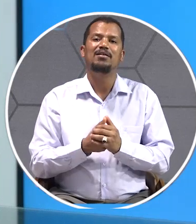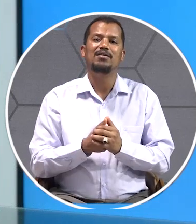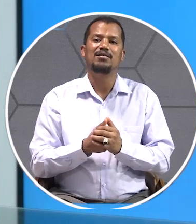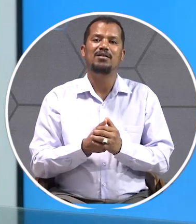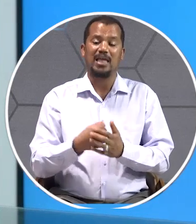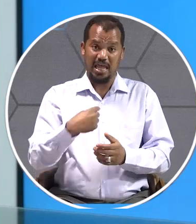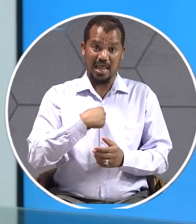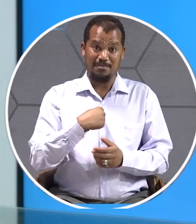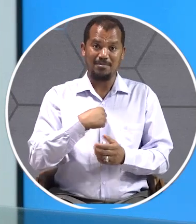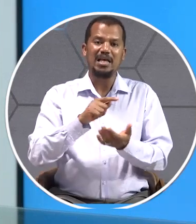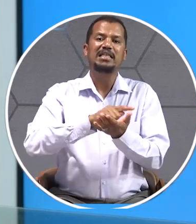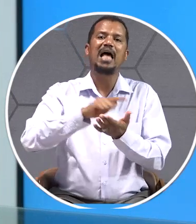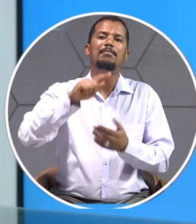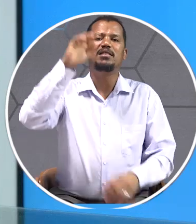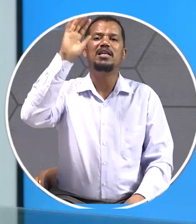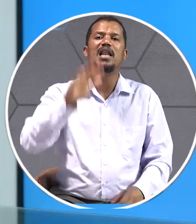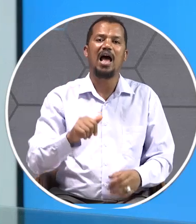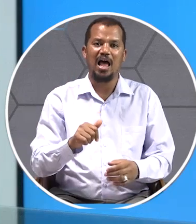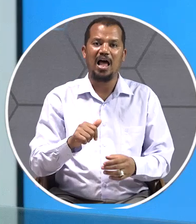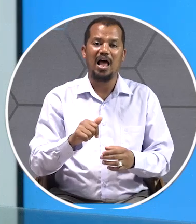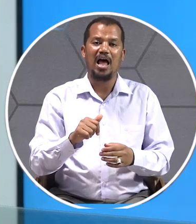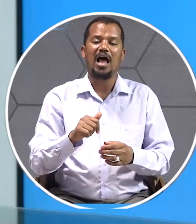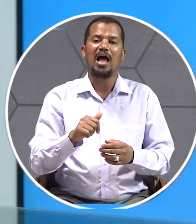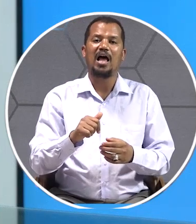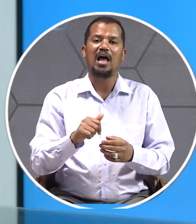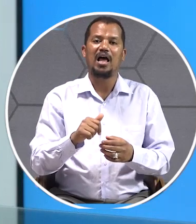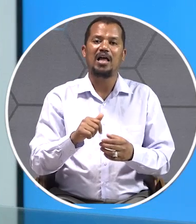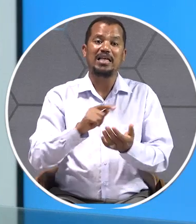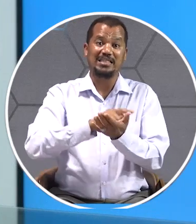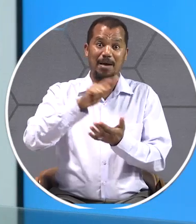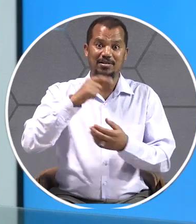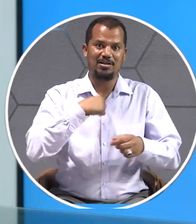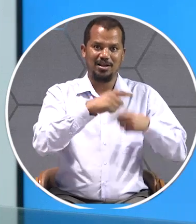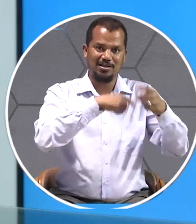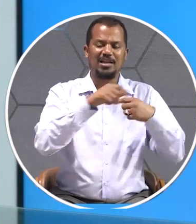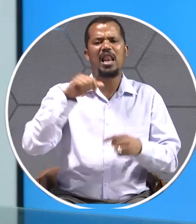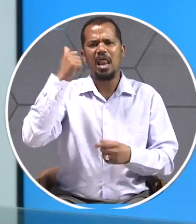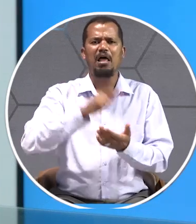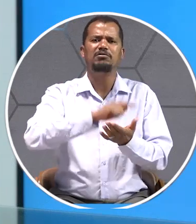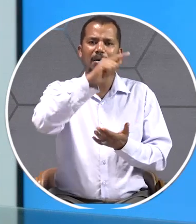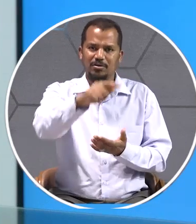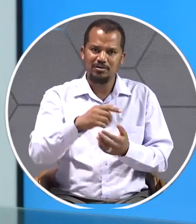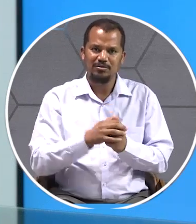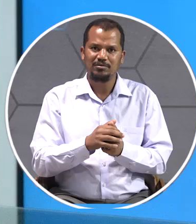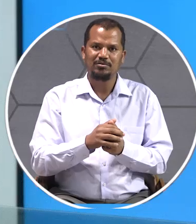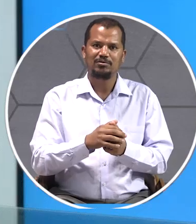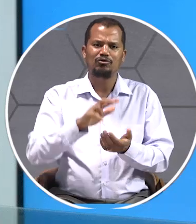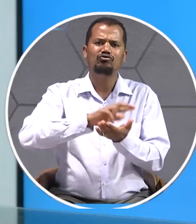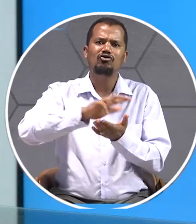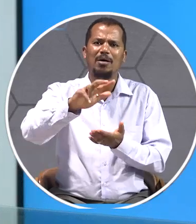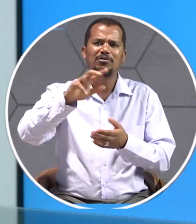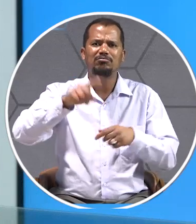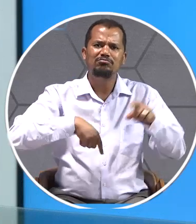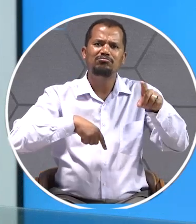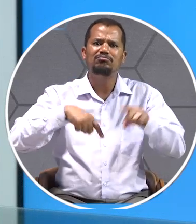እኔን ሳምንትና ይሉኛል ከሳምንት ሲሄድ ሌላ ሳምንት አንድ 3 ሳምንት